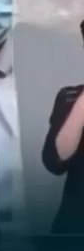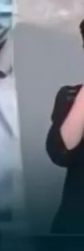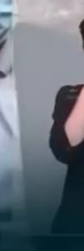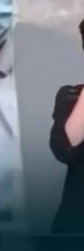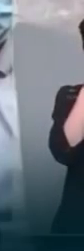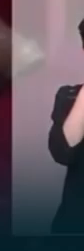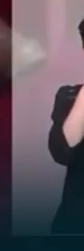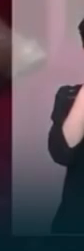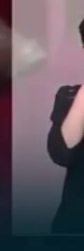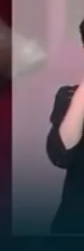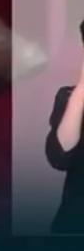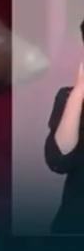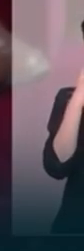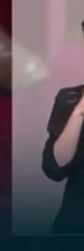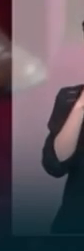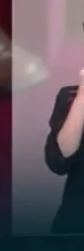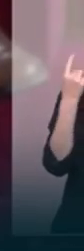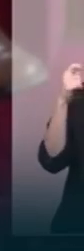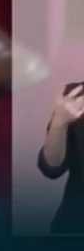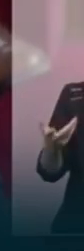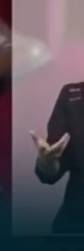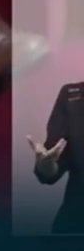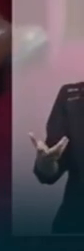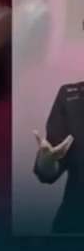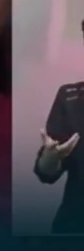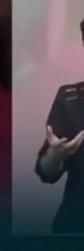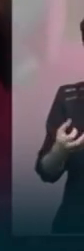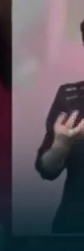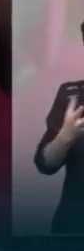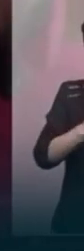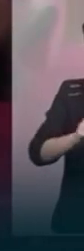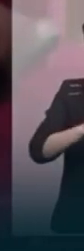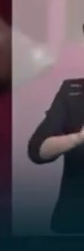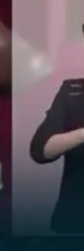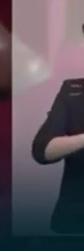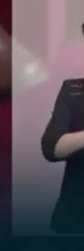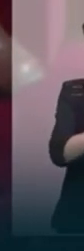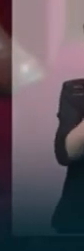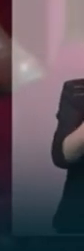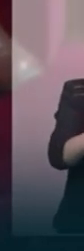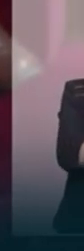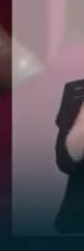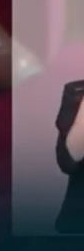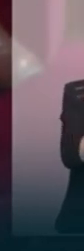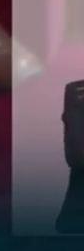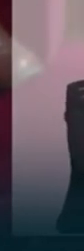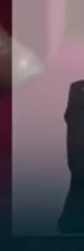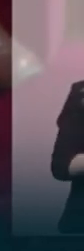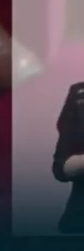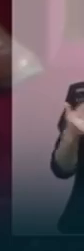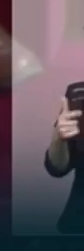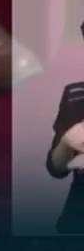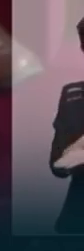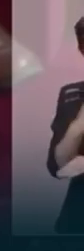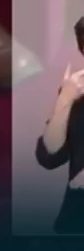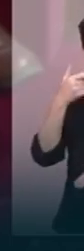Merci, Monsieur le Président. C'est une caricature. À 3 milliards pour l'ISF et à 2 milliards pour la flat tax, ça fait une